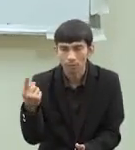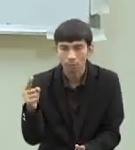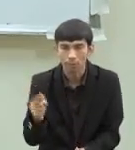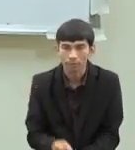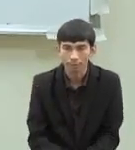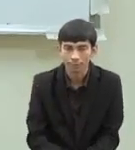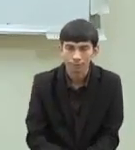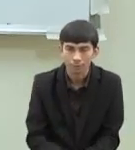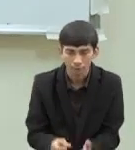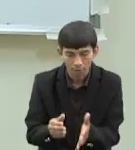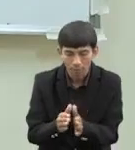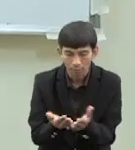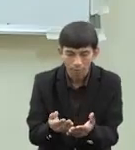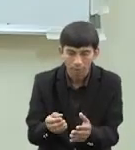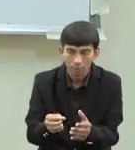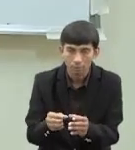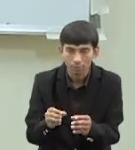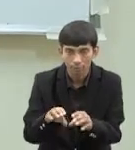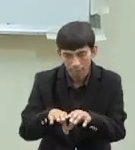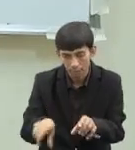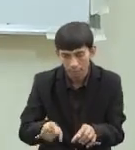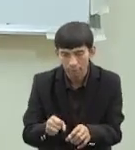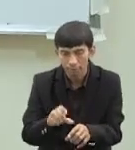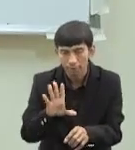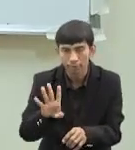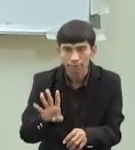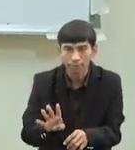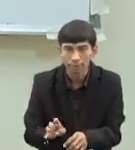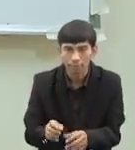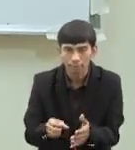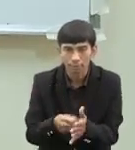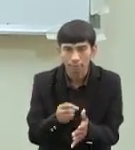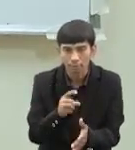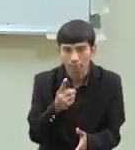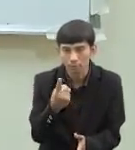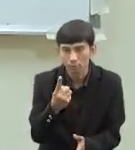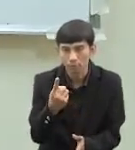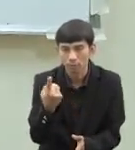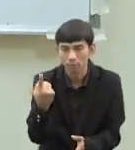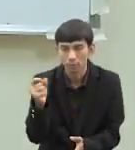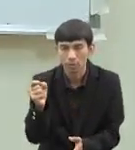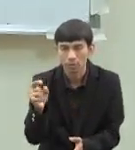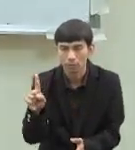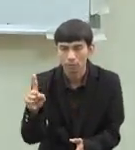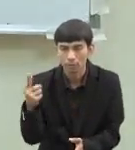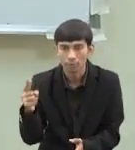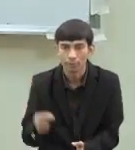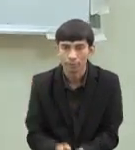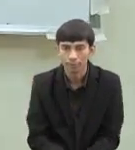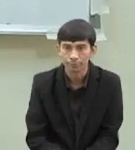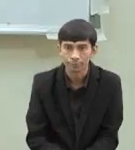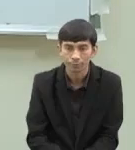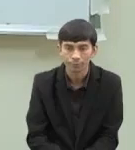á sập hơi cố phía sau khăm ai thân nặng tị buồn nơi tầm po tí mà rồi đắp nó mà rồi đập môi nó còn